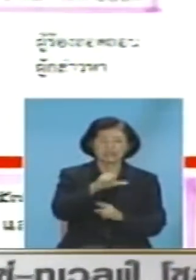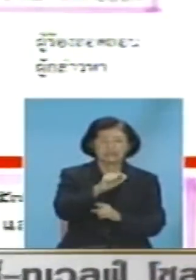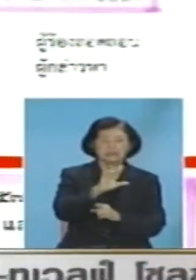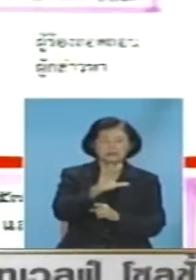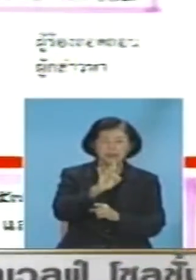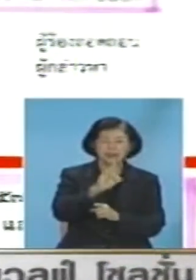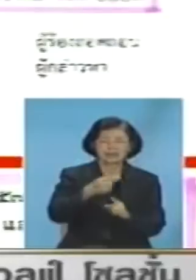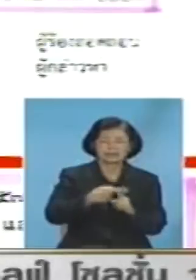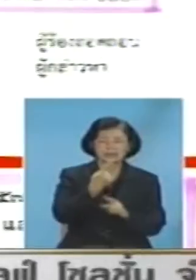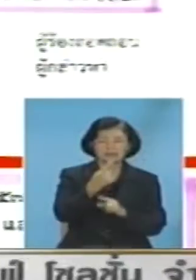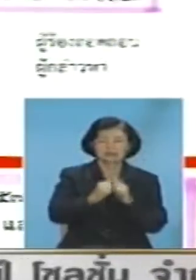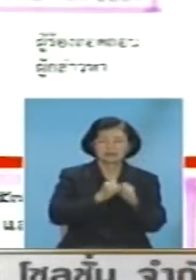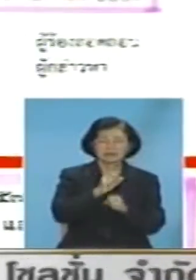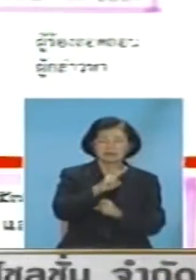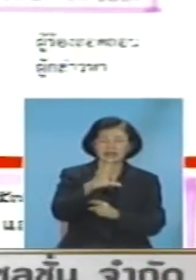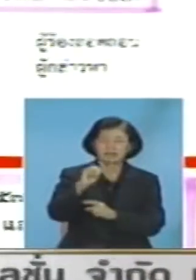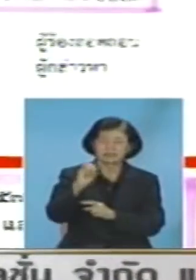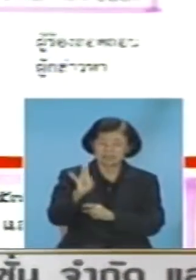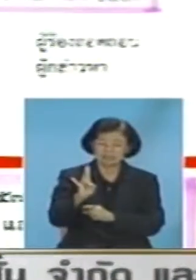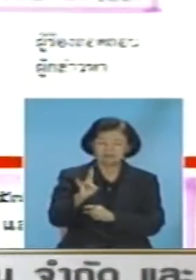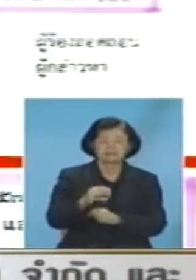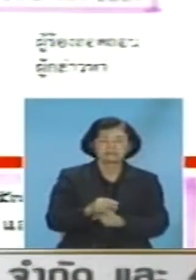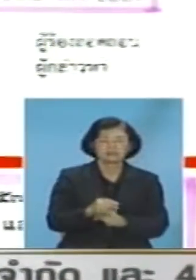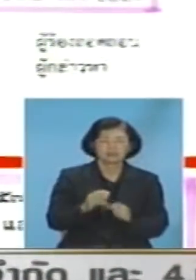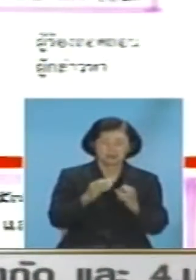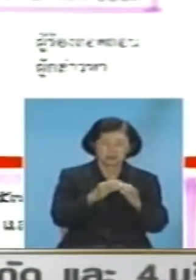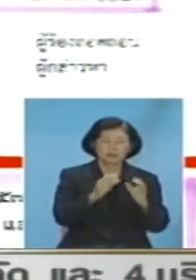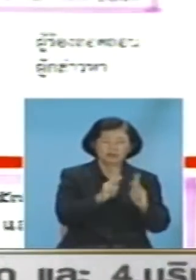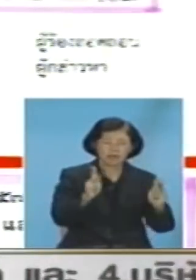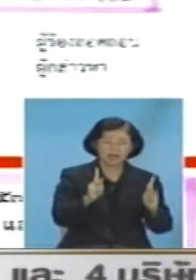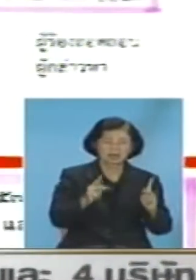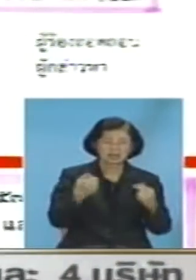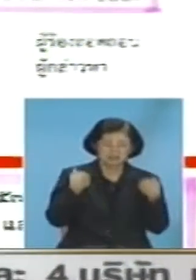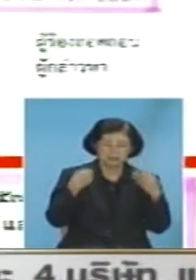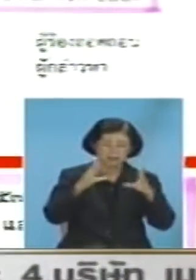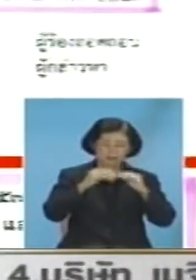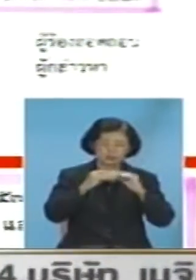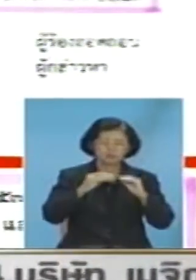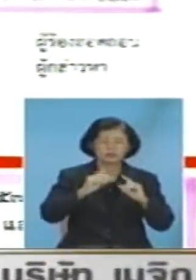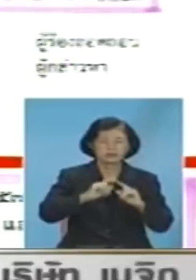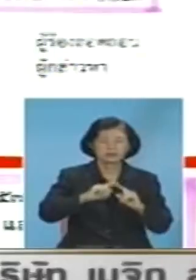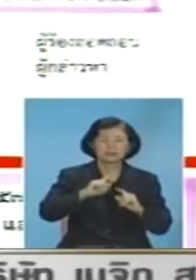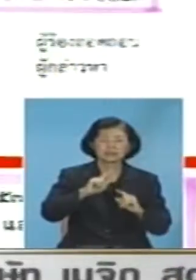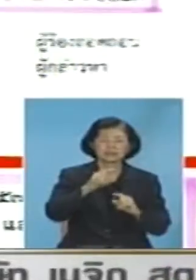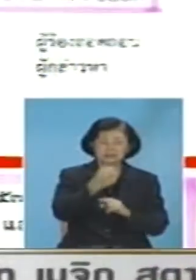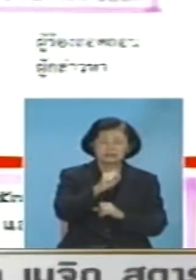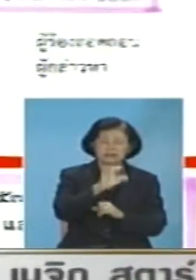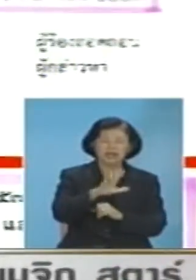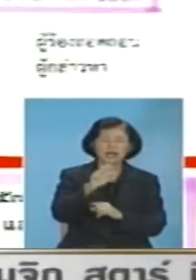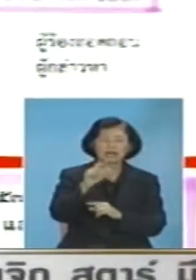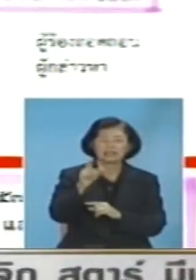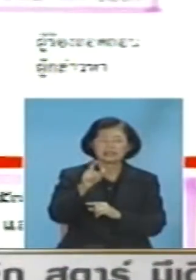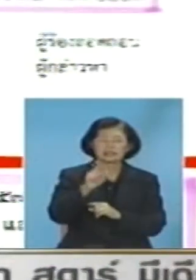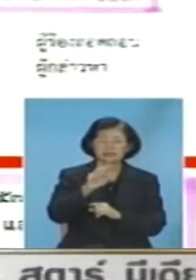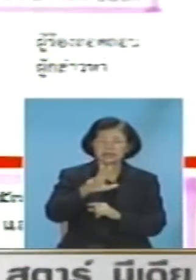28 มกราคม 2557ที่ว่าคณะกรรมการปปช.ได้มีการประชุมครั้งที่